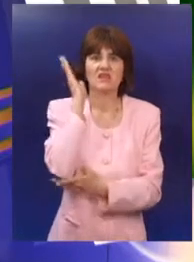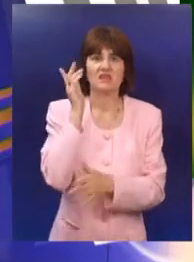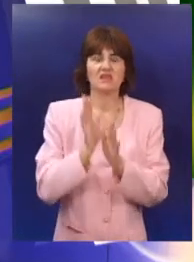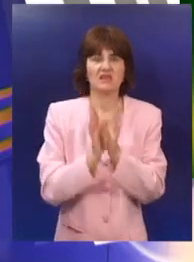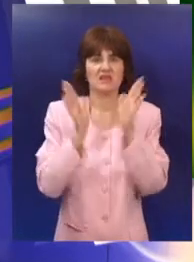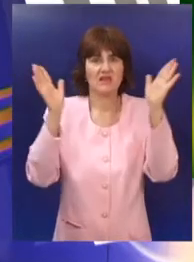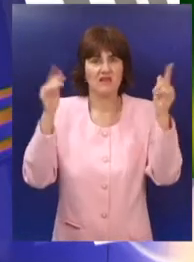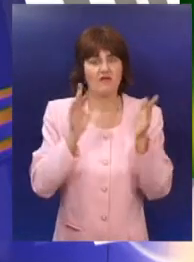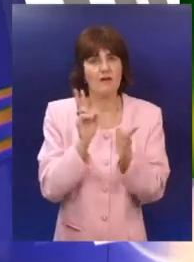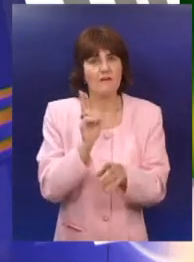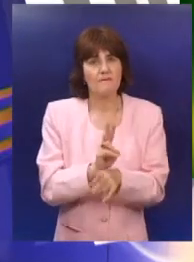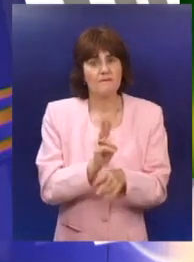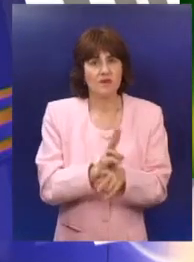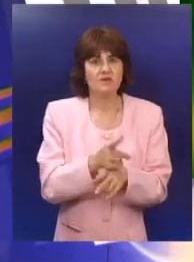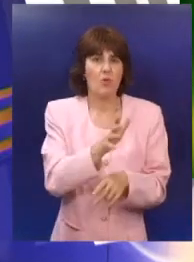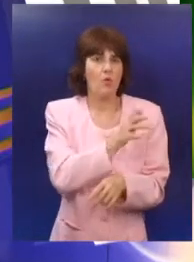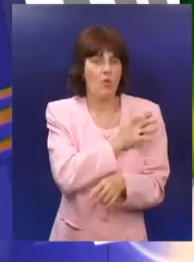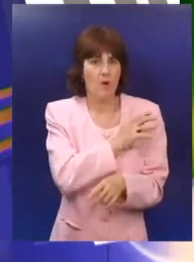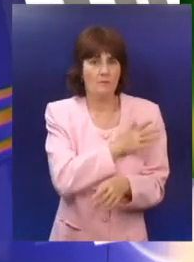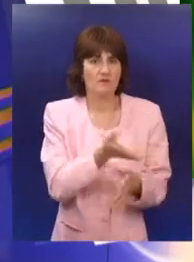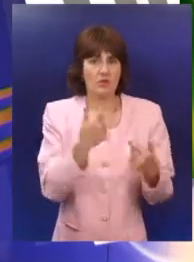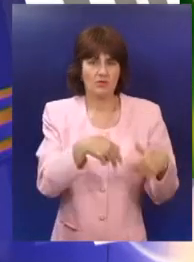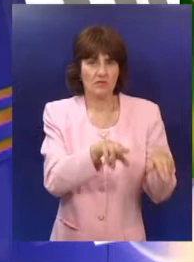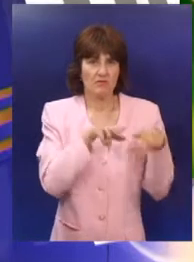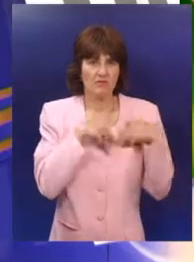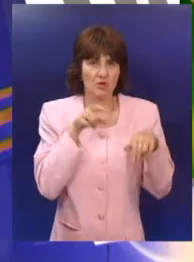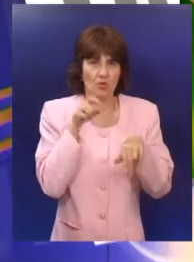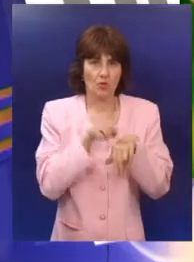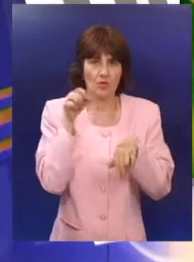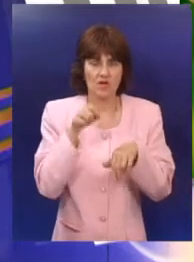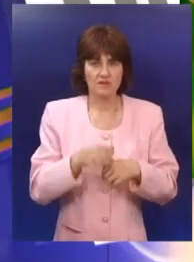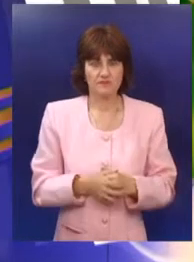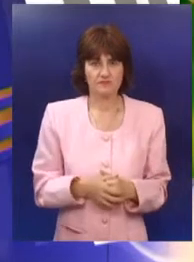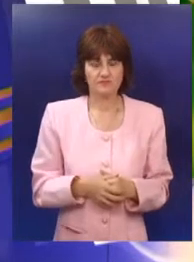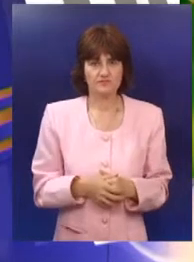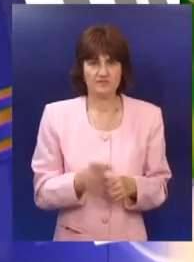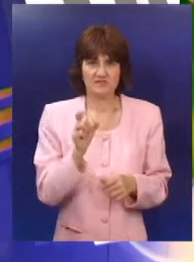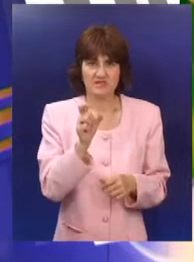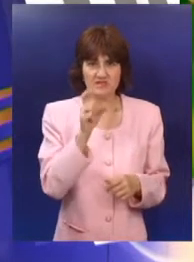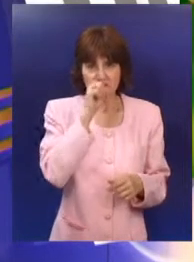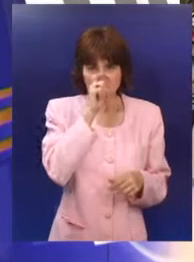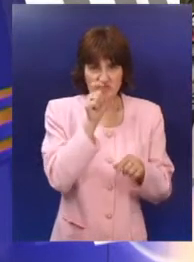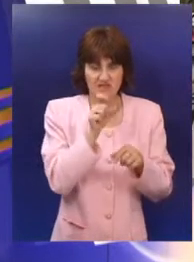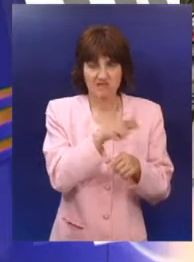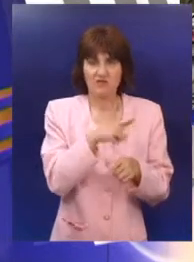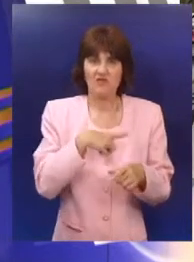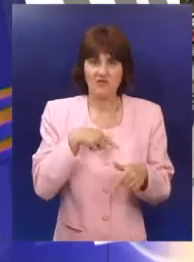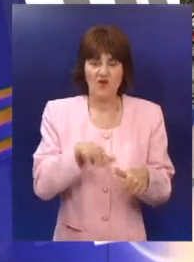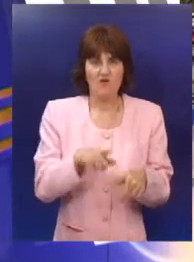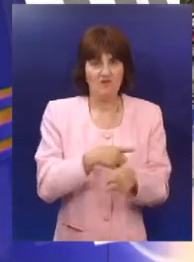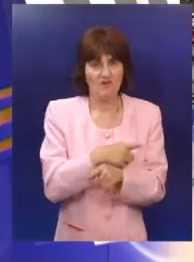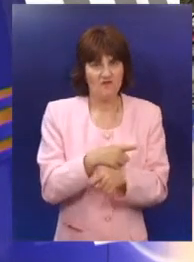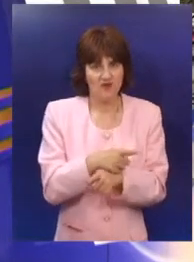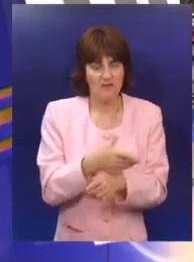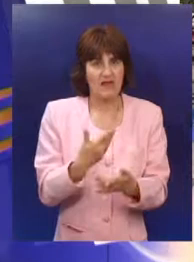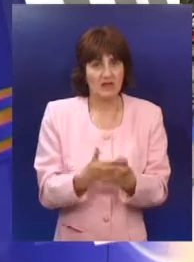u prirodi izloženi potencijalnoj opasnosti od njegovog ujeda. Krpeljima pogoduju ovakve vremenske prilike, iz tog